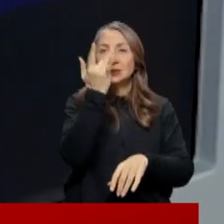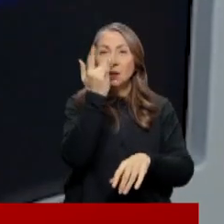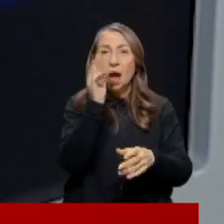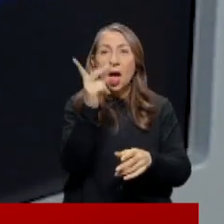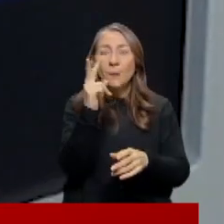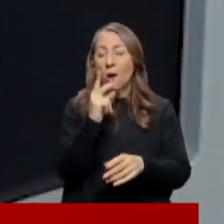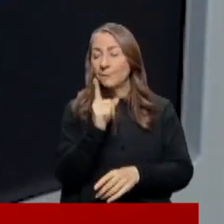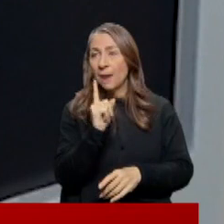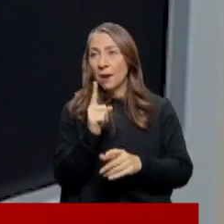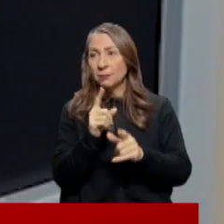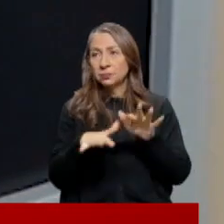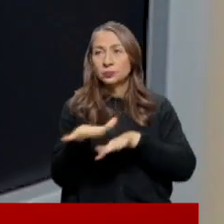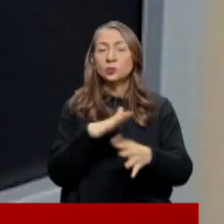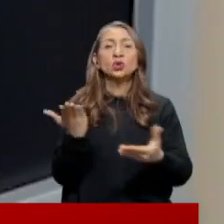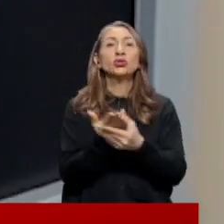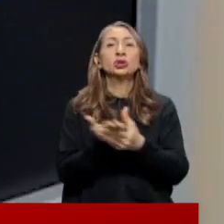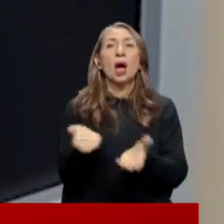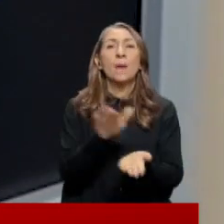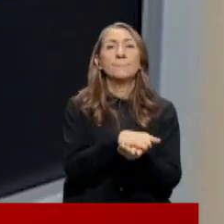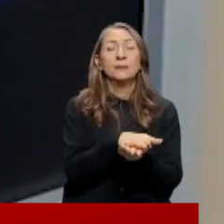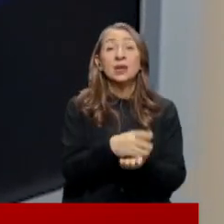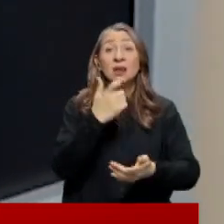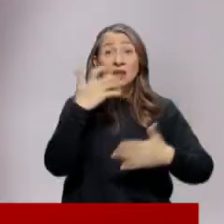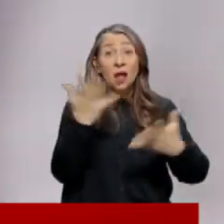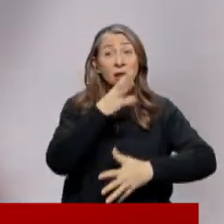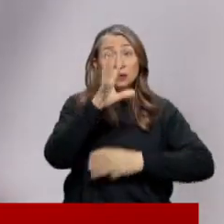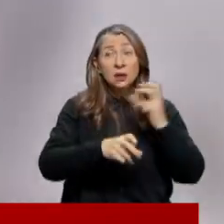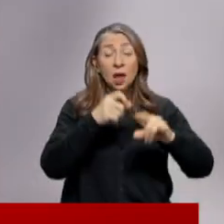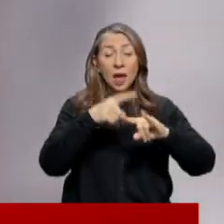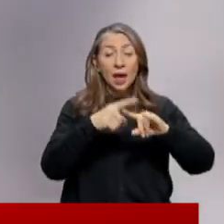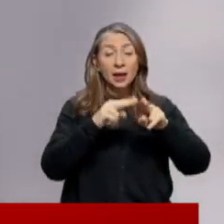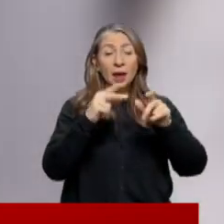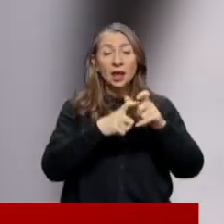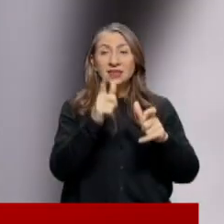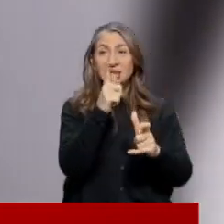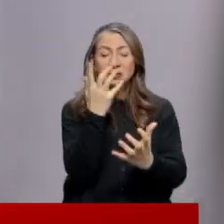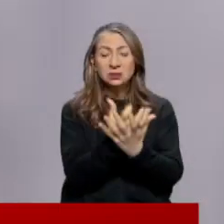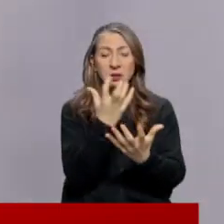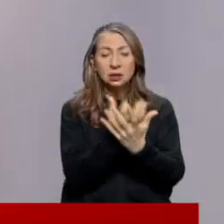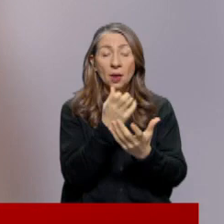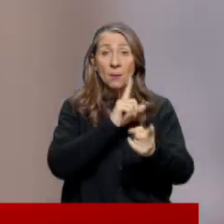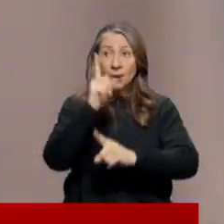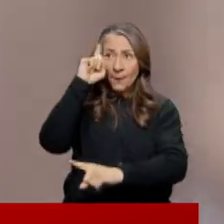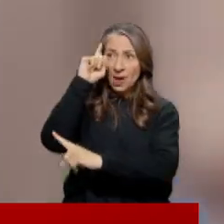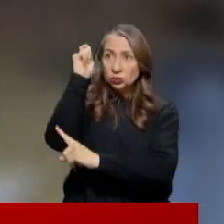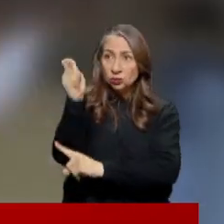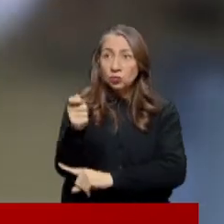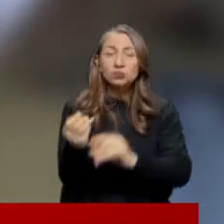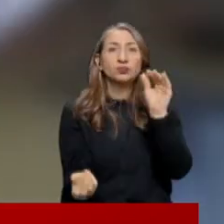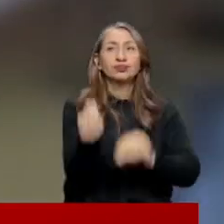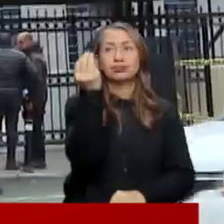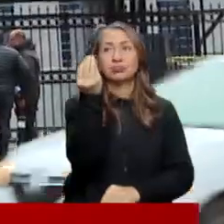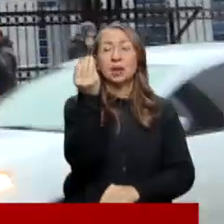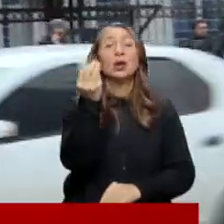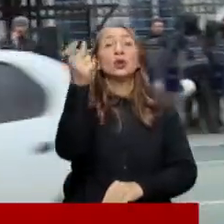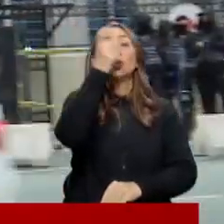rapor tutturdu, dosya kapandı. Yıllar süren istismar HKG'nin ses kayıtlarıyla yargıya başvurmasıyla ortaya